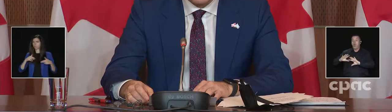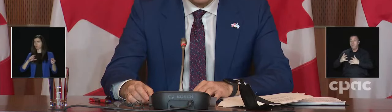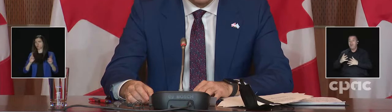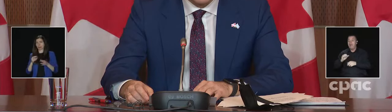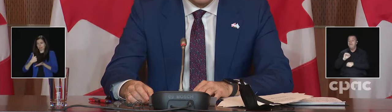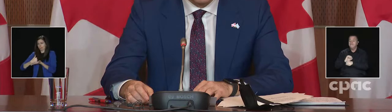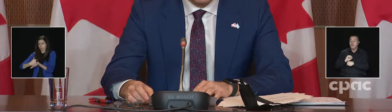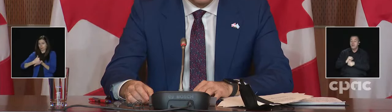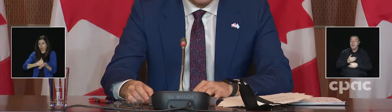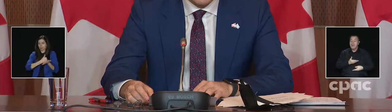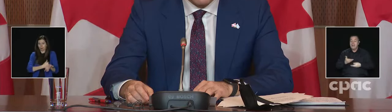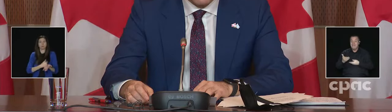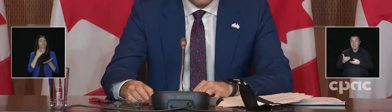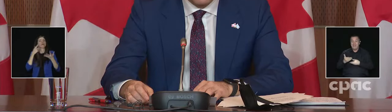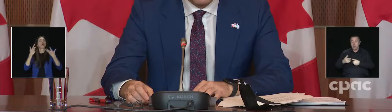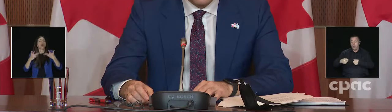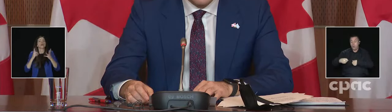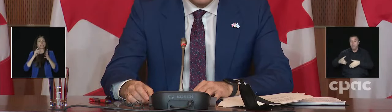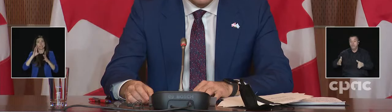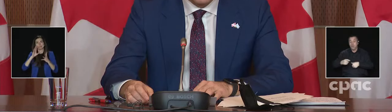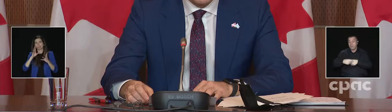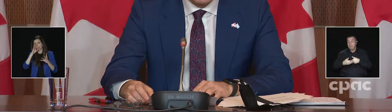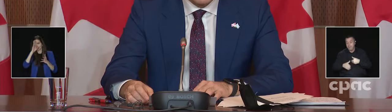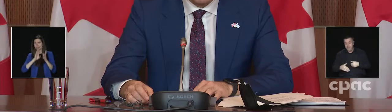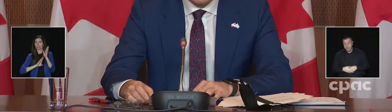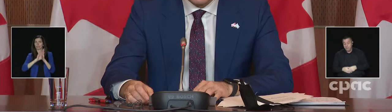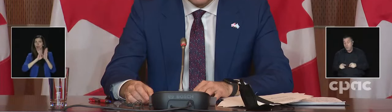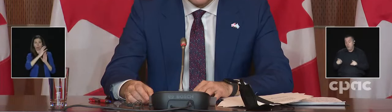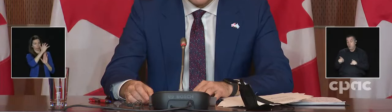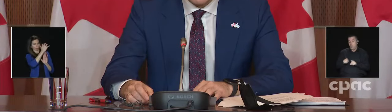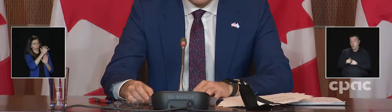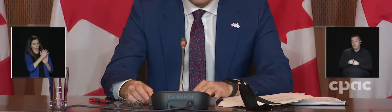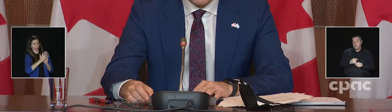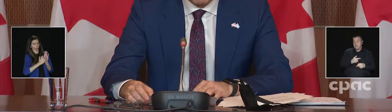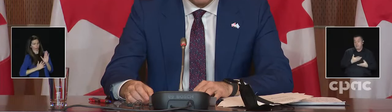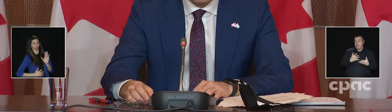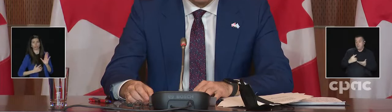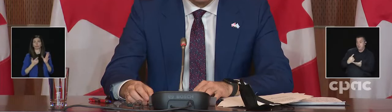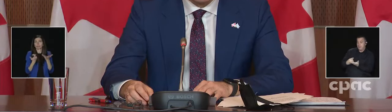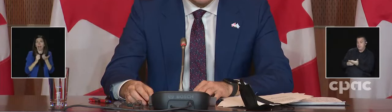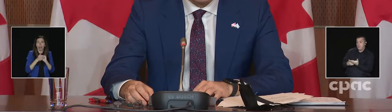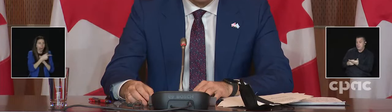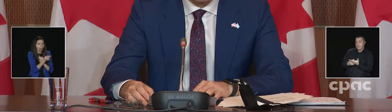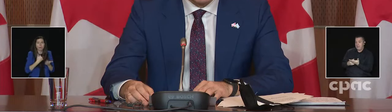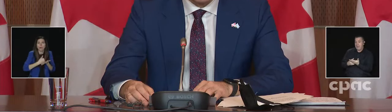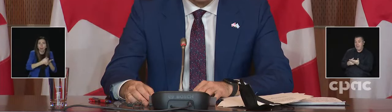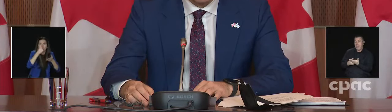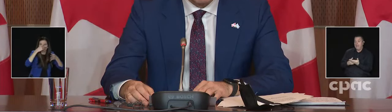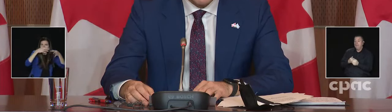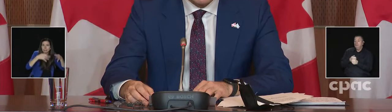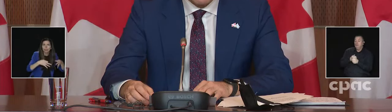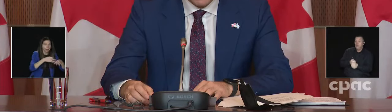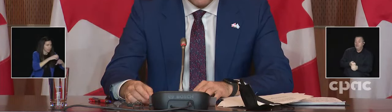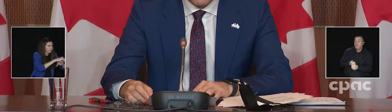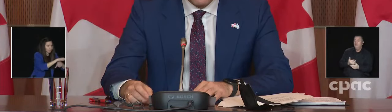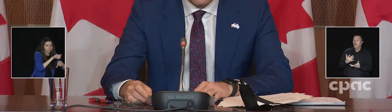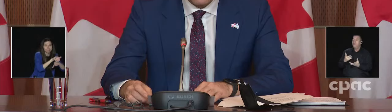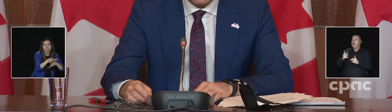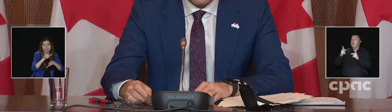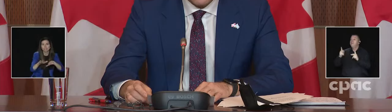à venir dans le court terme. Ils ont également discuté du déploiement qui se fera sur une base per